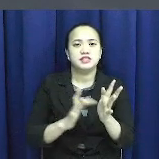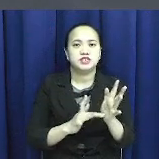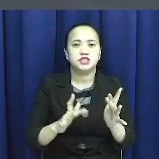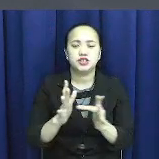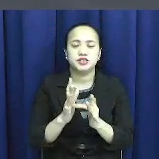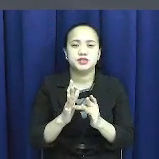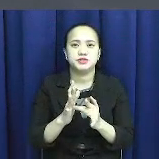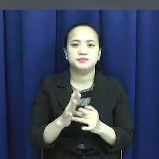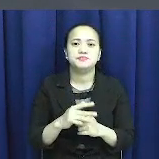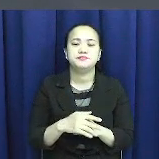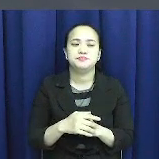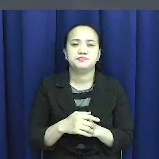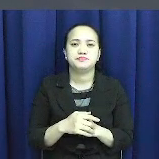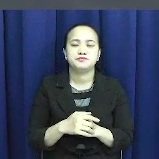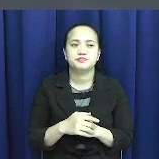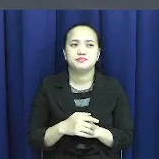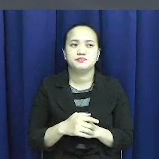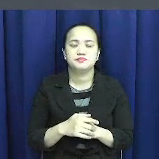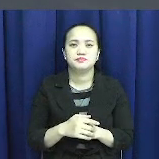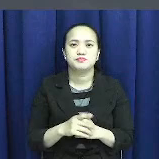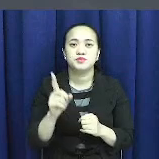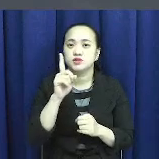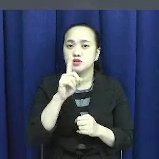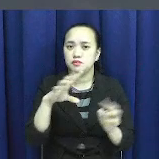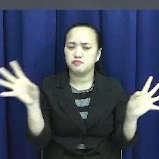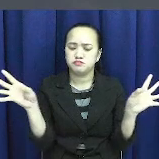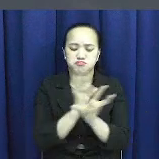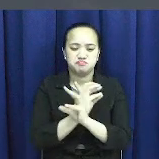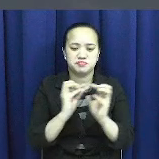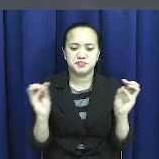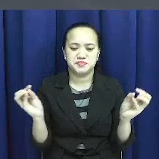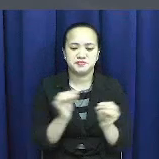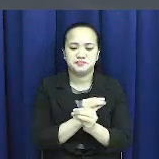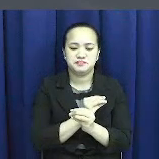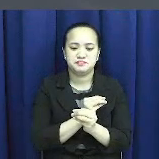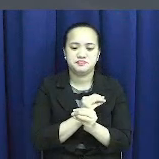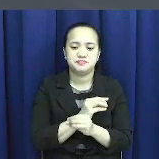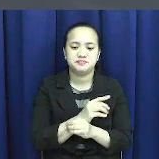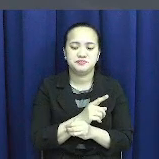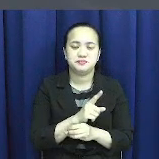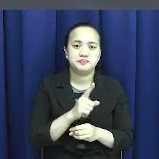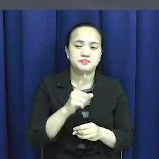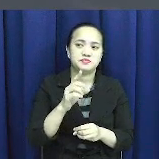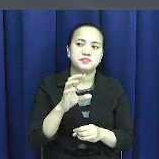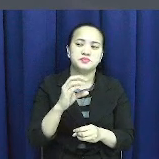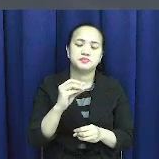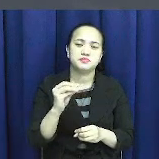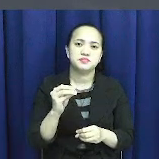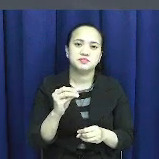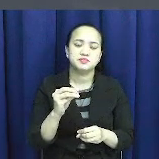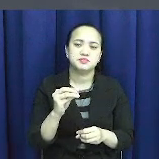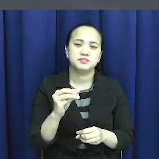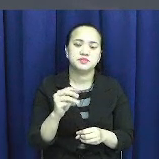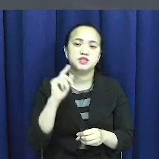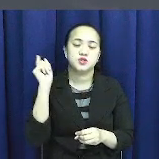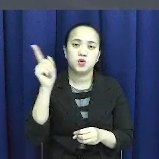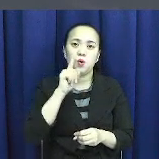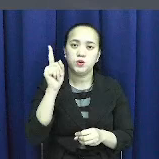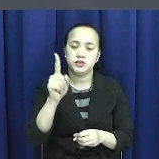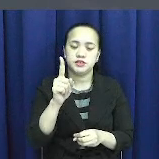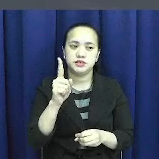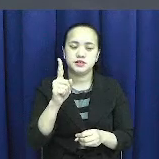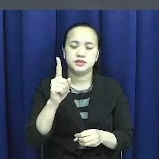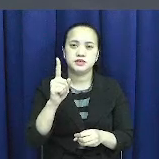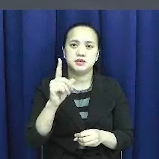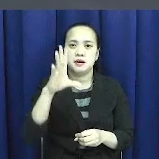mediatrix between man and Christ. Wala na pong ganyan. Wala pong binabanggit ang Biblia na ganyan. It's only